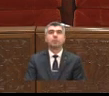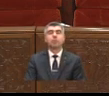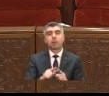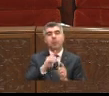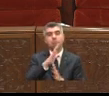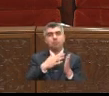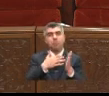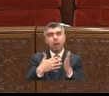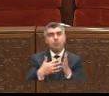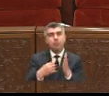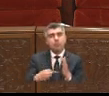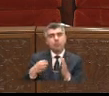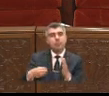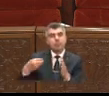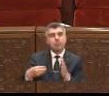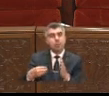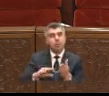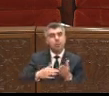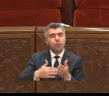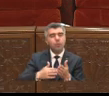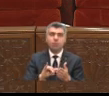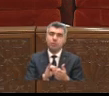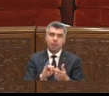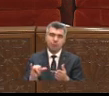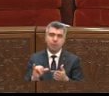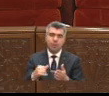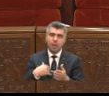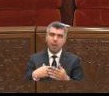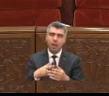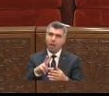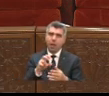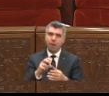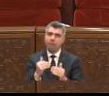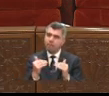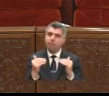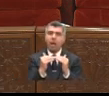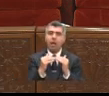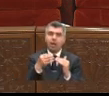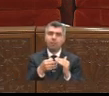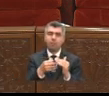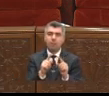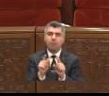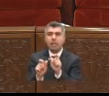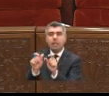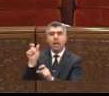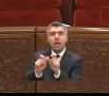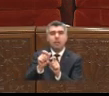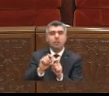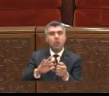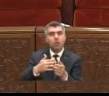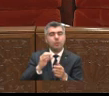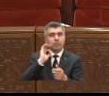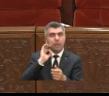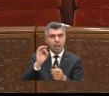البرامج المتعثرة، لأننا معكم 100% بأن اليوم الأساسي وهو نربحوا ثقة المواطنات والمواطنين. ملي تنقولوا